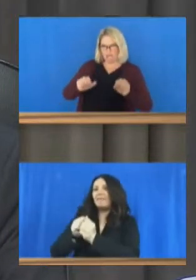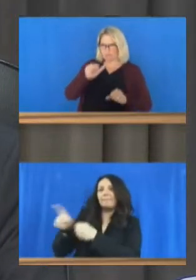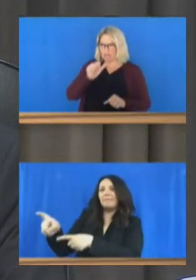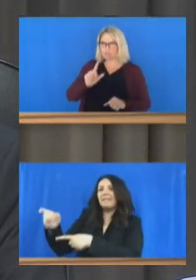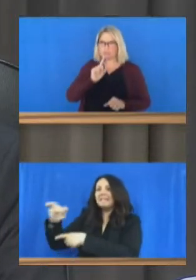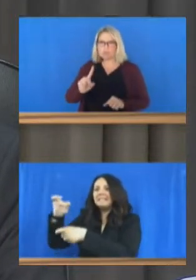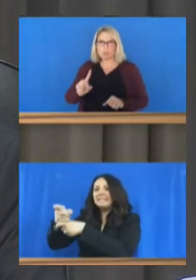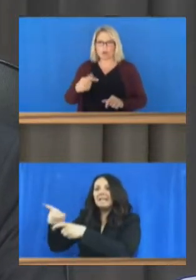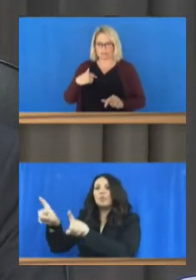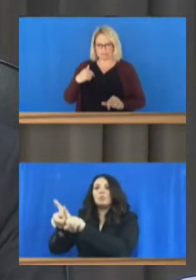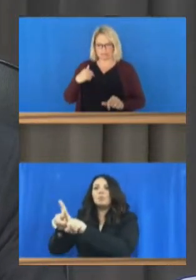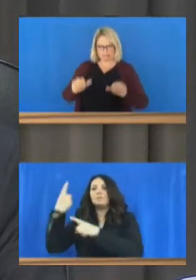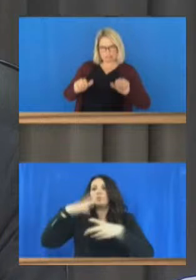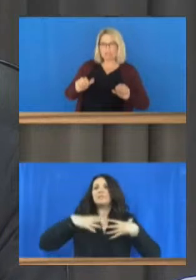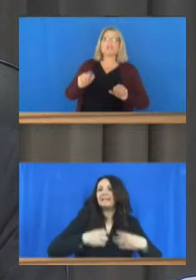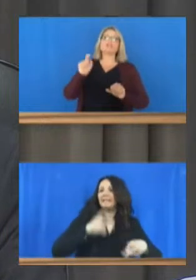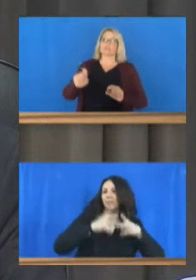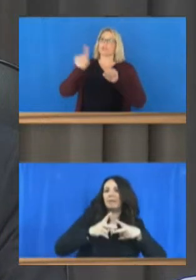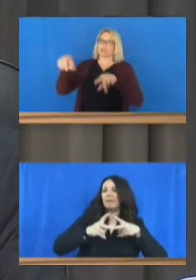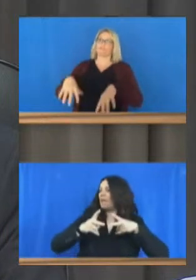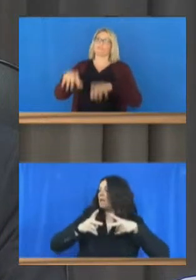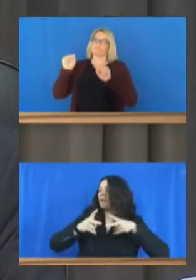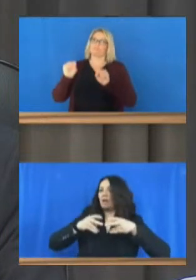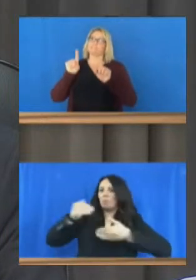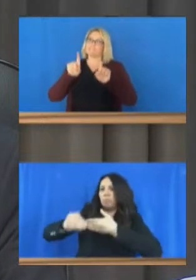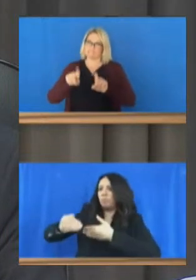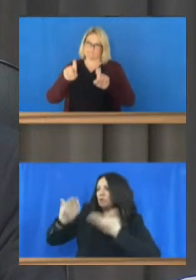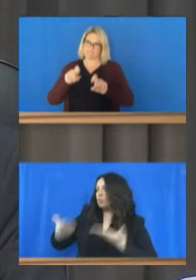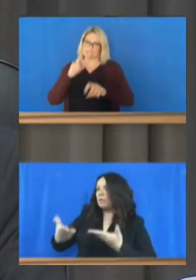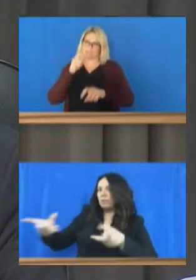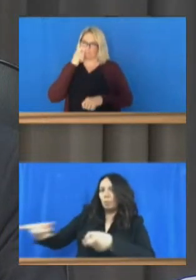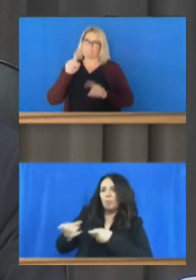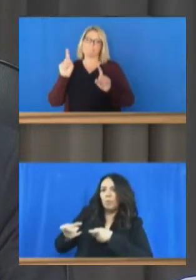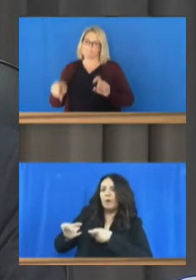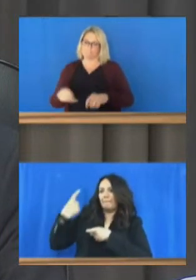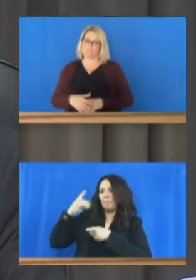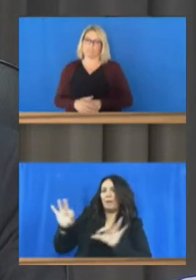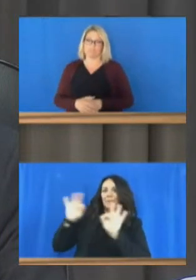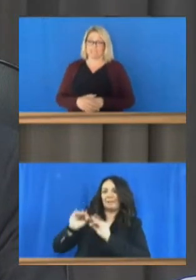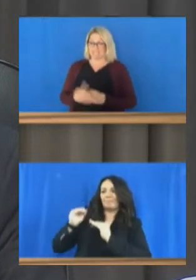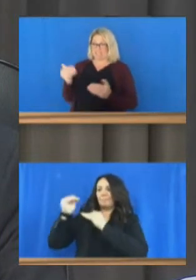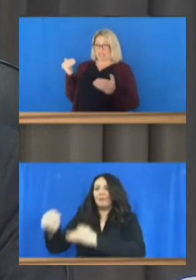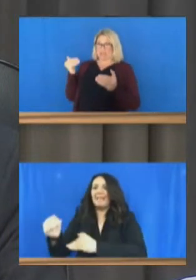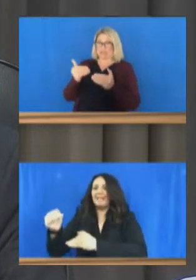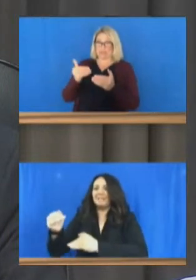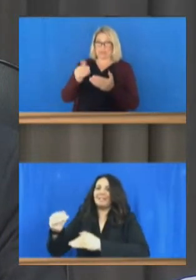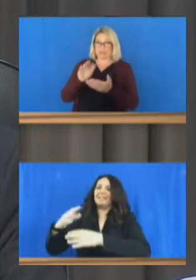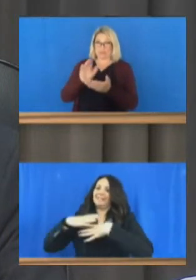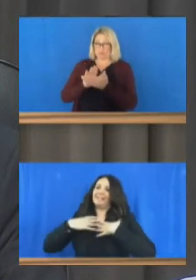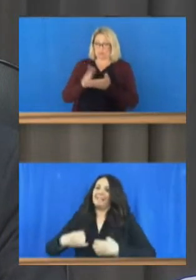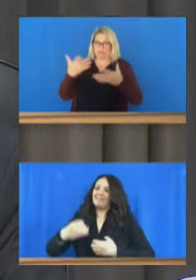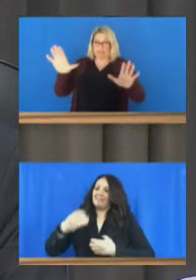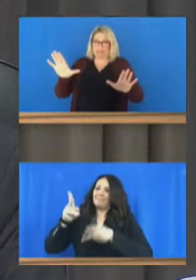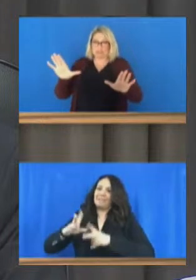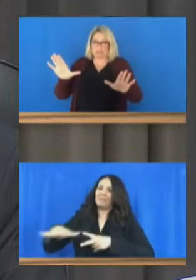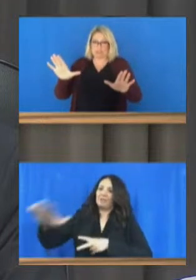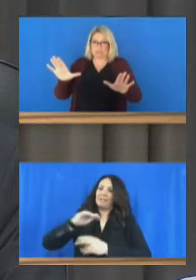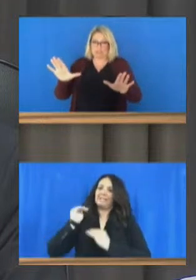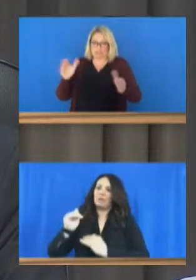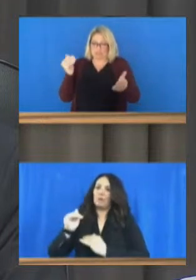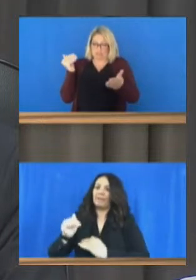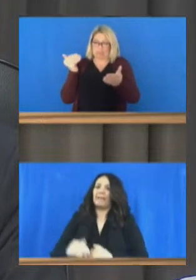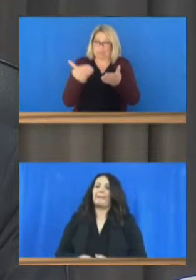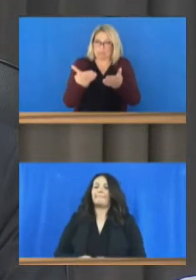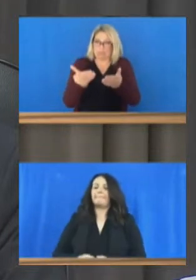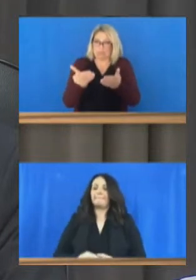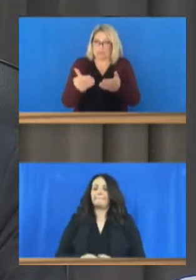les écoles à planifier leurs activités afin de s'assurer que nos remarquables diplômés obtiennent la reconnaissance qu'ils méritent pour avoir atteint